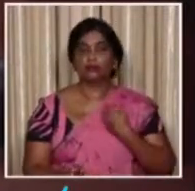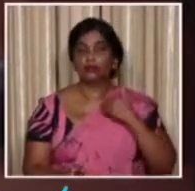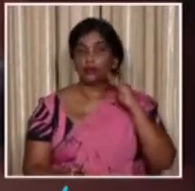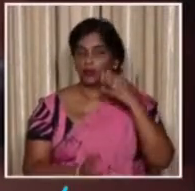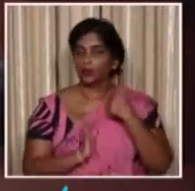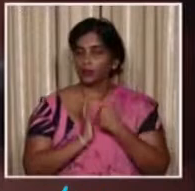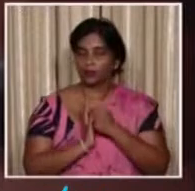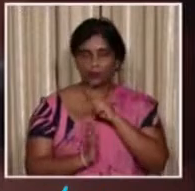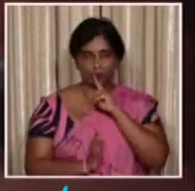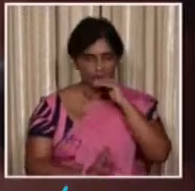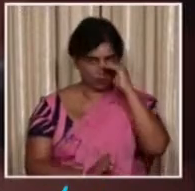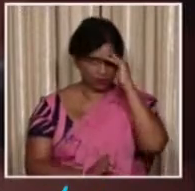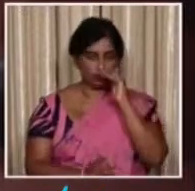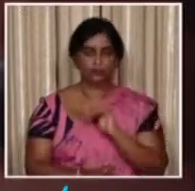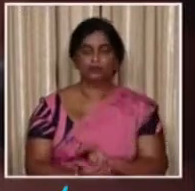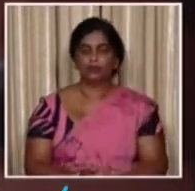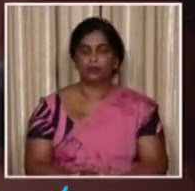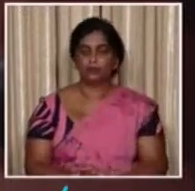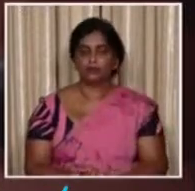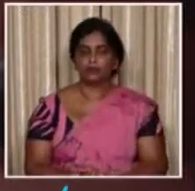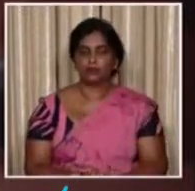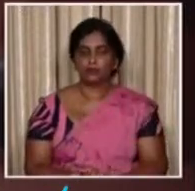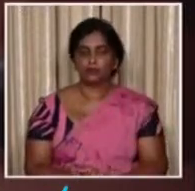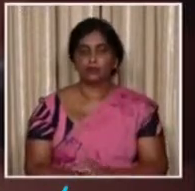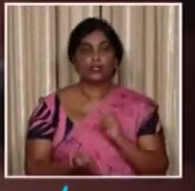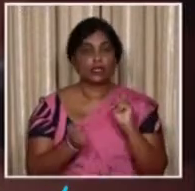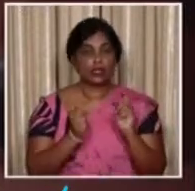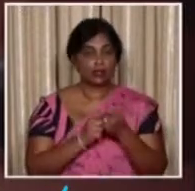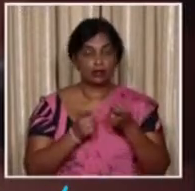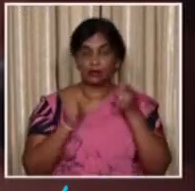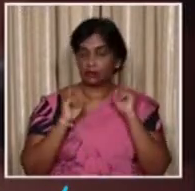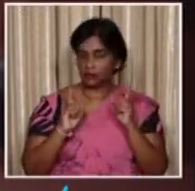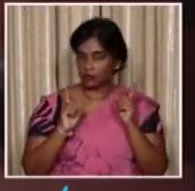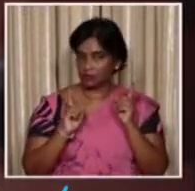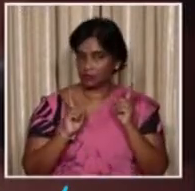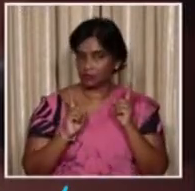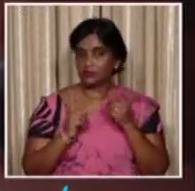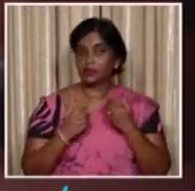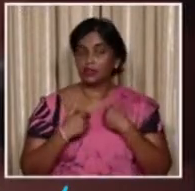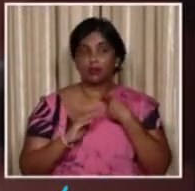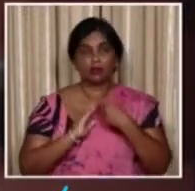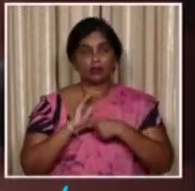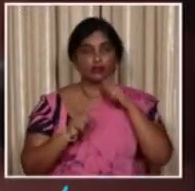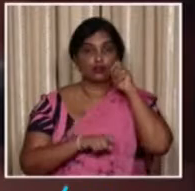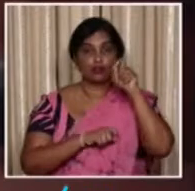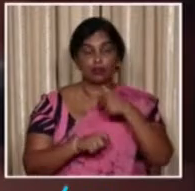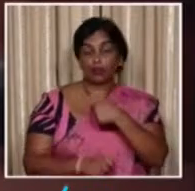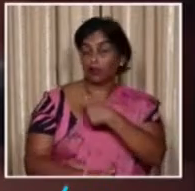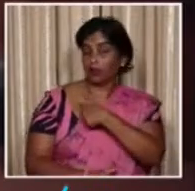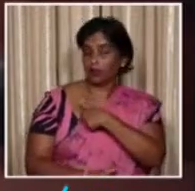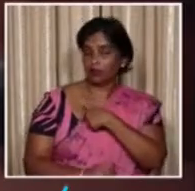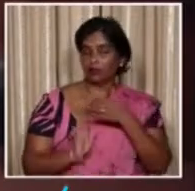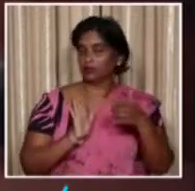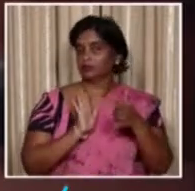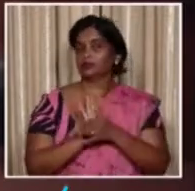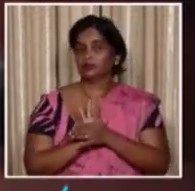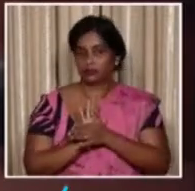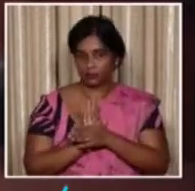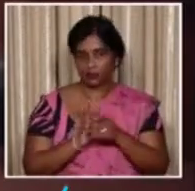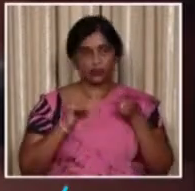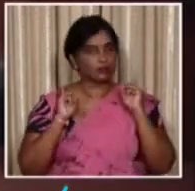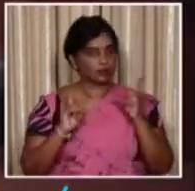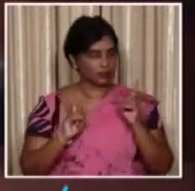गरु कथानायकतुमनि क्रिकेट क्रीडाव अपे रटे जनतावगे हदवतत् एक बेंदी तिबिन